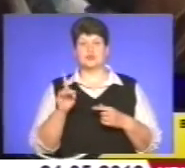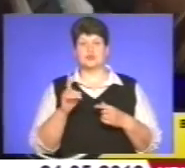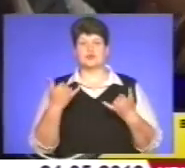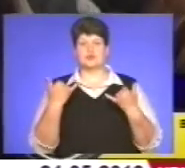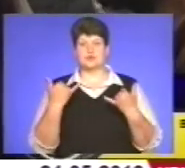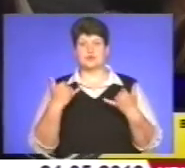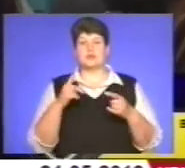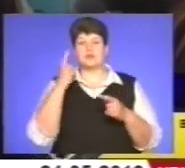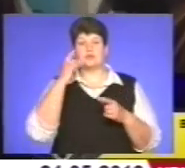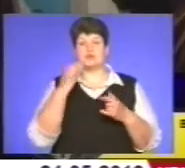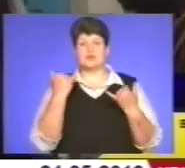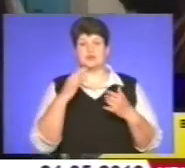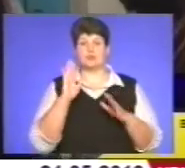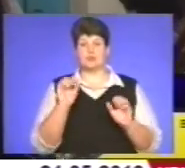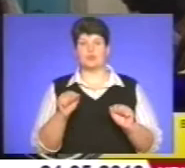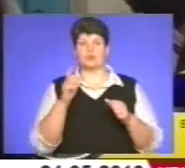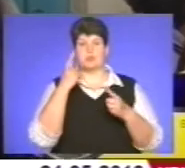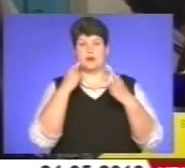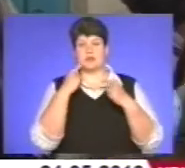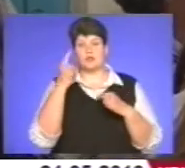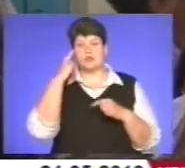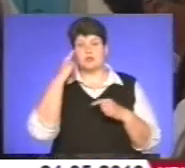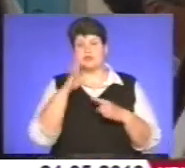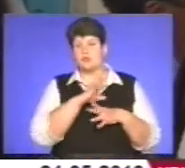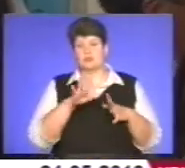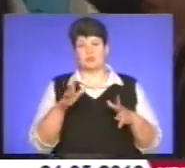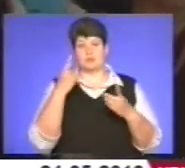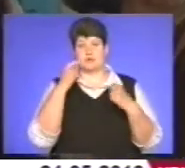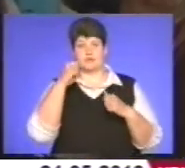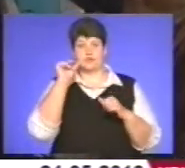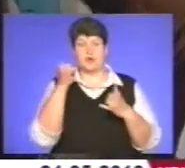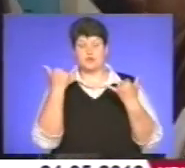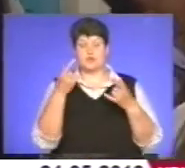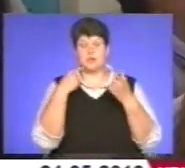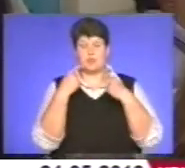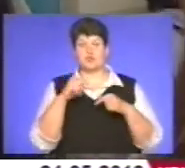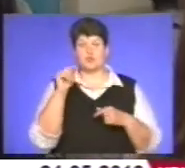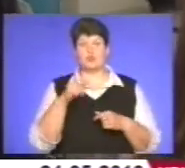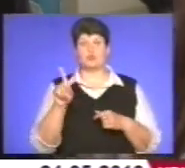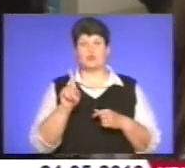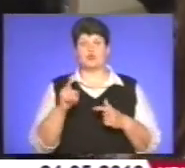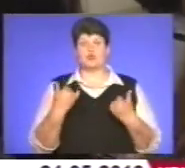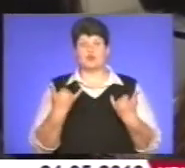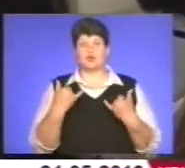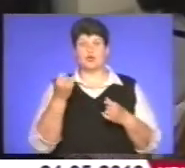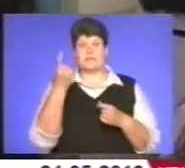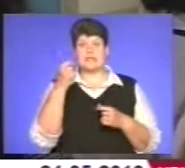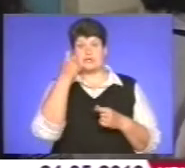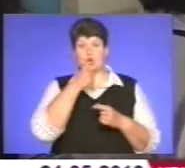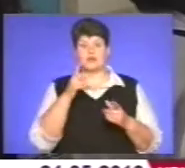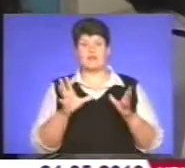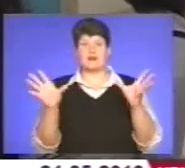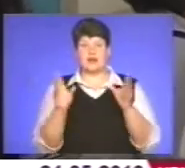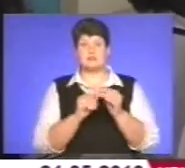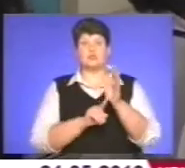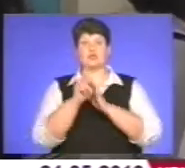висловлюю свою школу. Я не думала, що так буде. Як вчора я з'їхала, я думала, що буду плакати. А сьогодні я навіть плачу, тому що ми разом 11 років від початку до